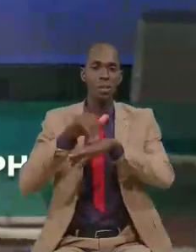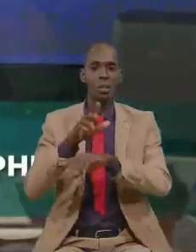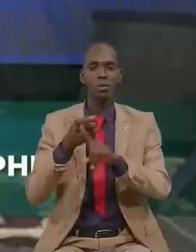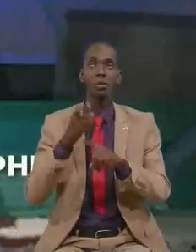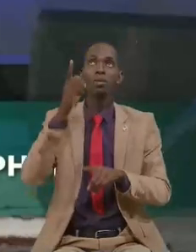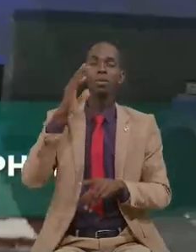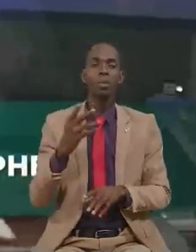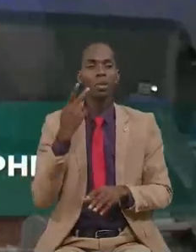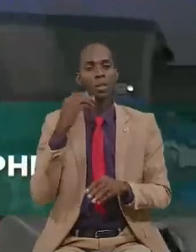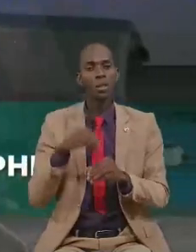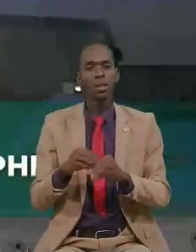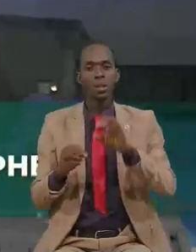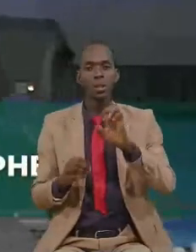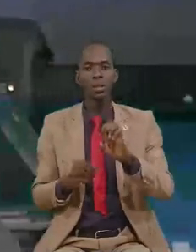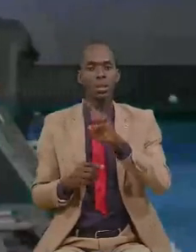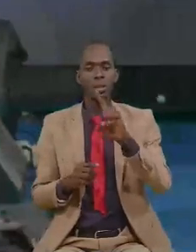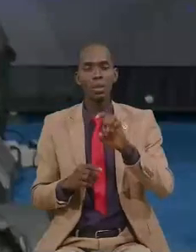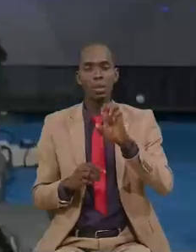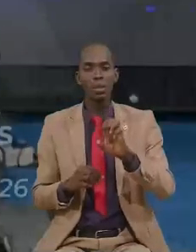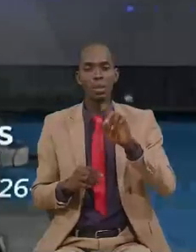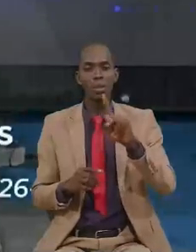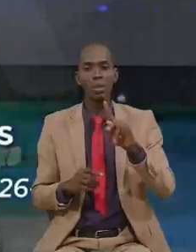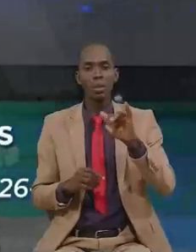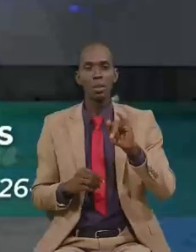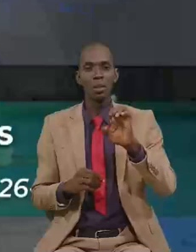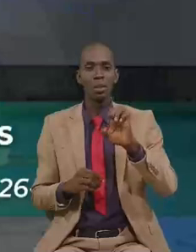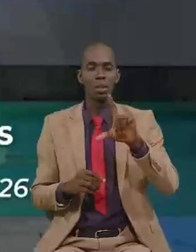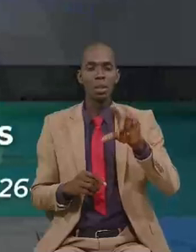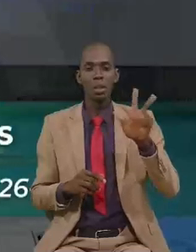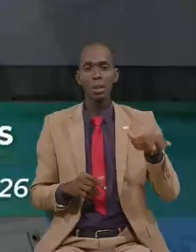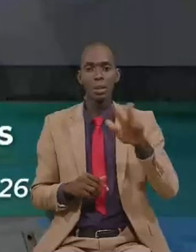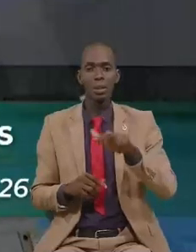En Ézéchiel 37, verset 1.